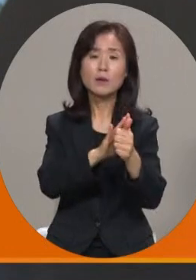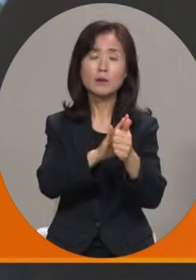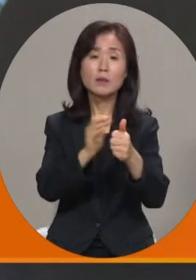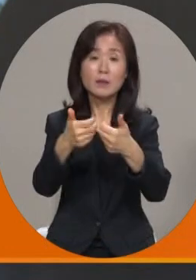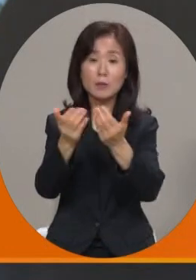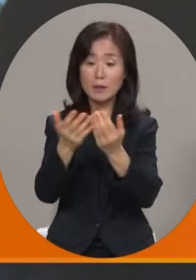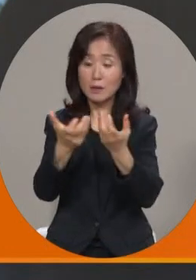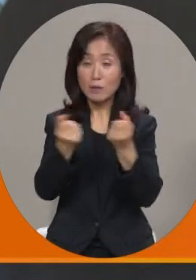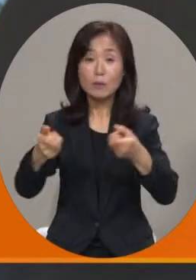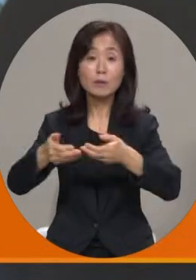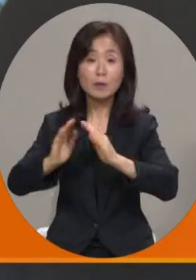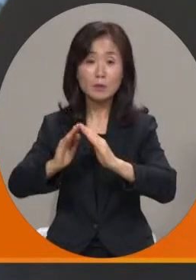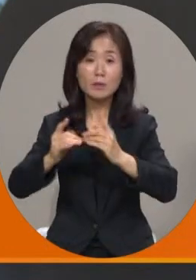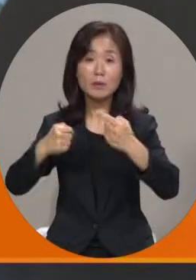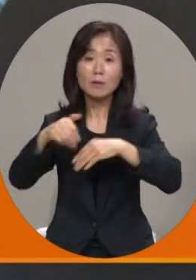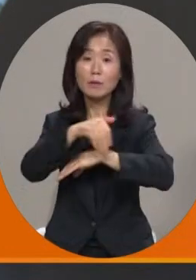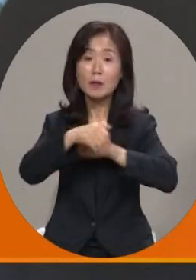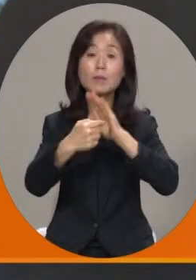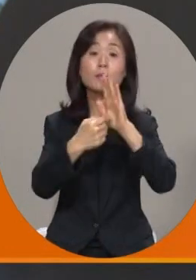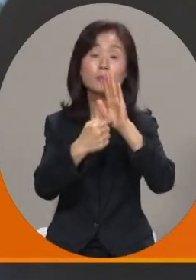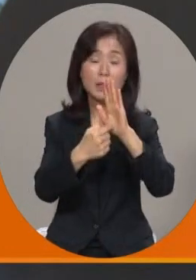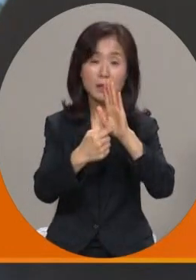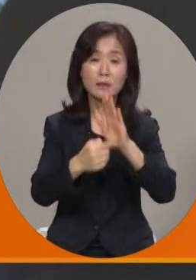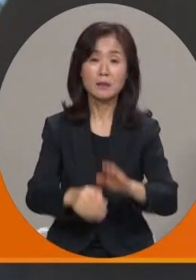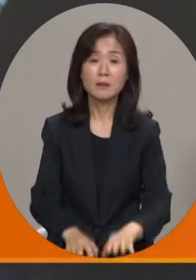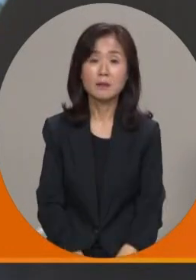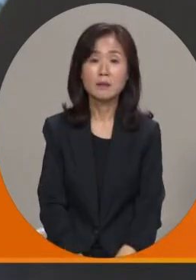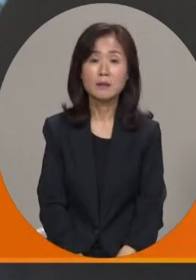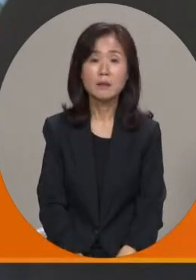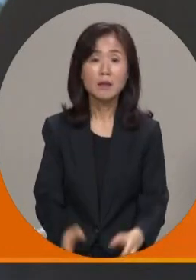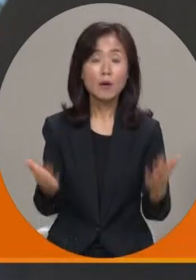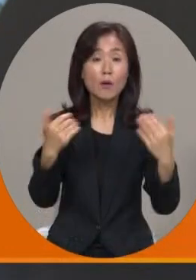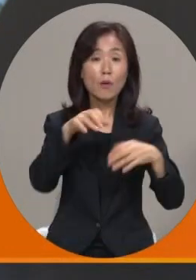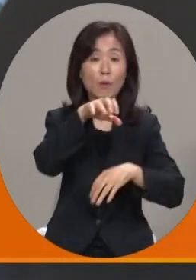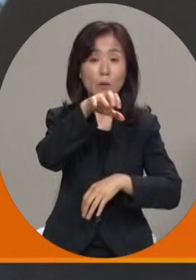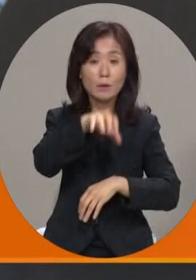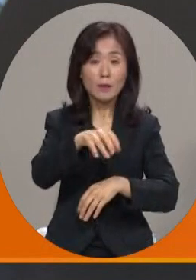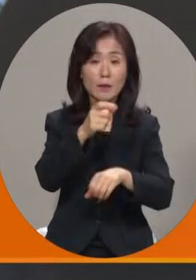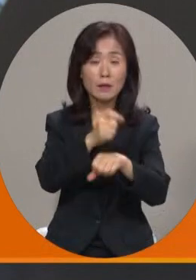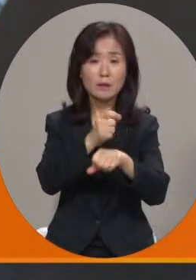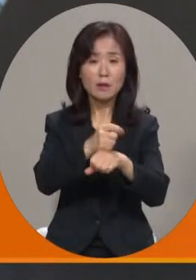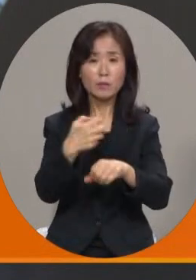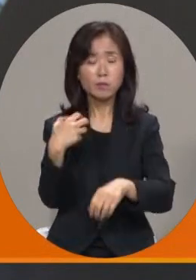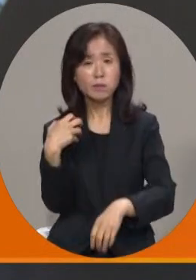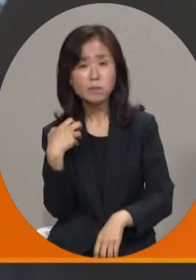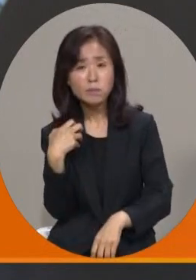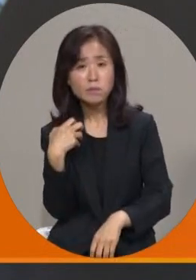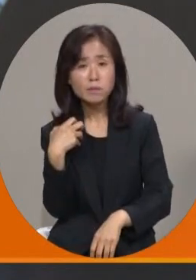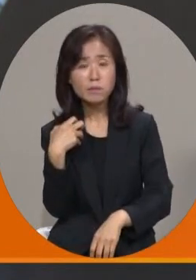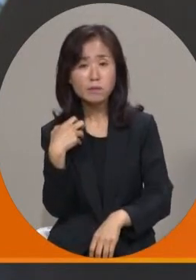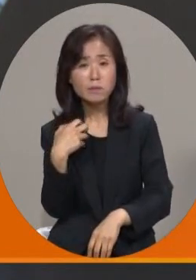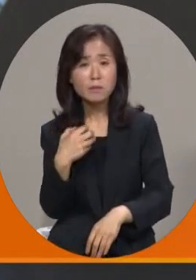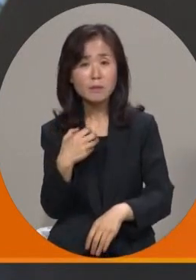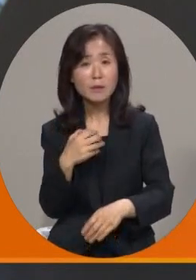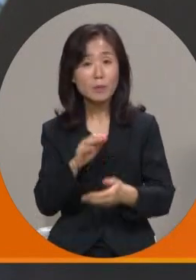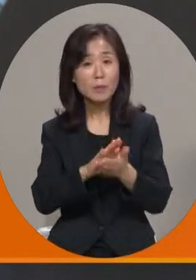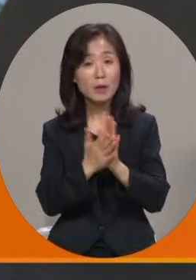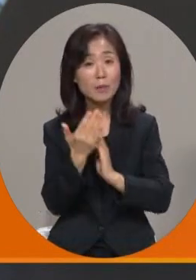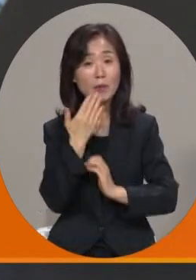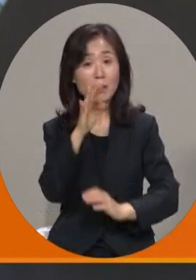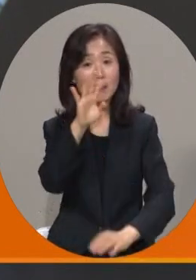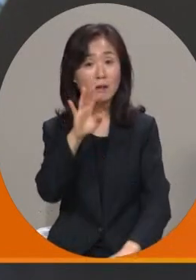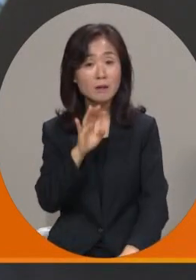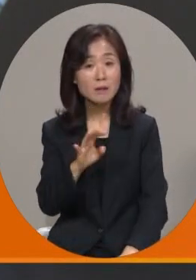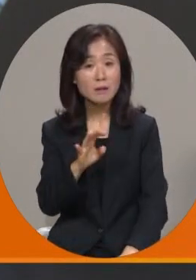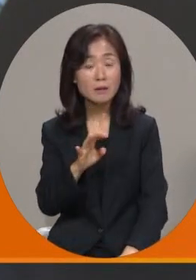따로 설립하겠다는 정책을 발표했습니다 학교 현장의 행정 부담 이번엔 좀 달라질 수 있을까요